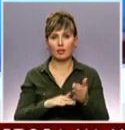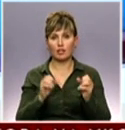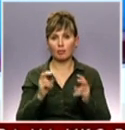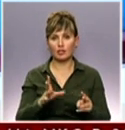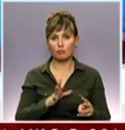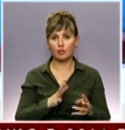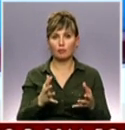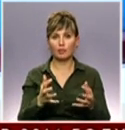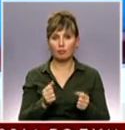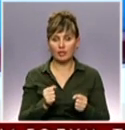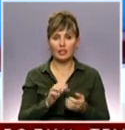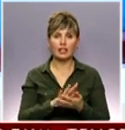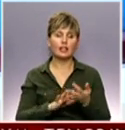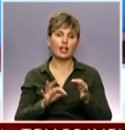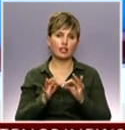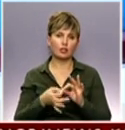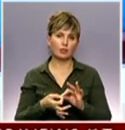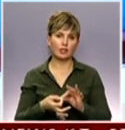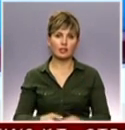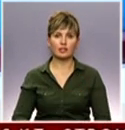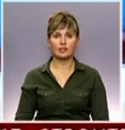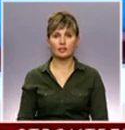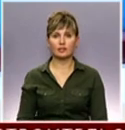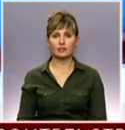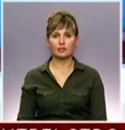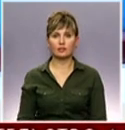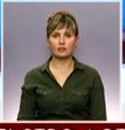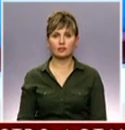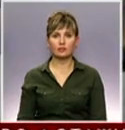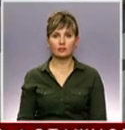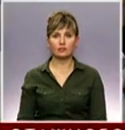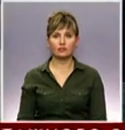меры безопасности были предприняты, расскажет Тахмина Молдыбекова.